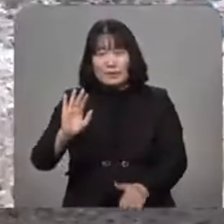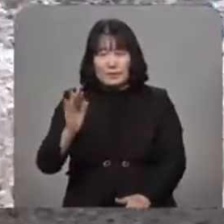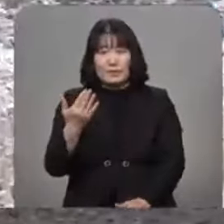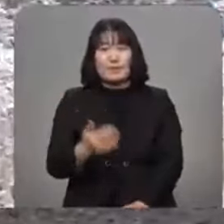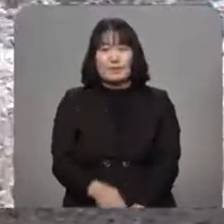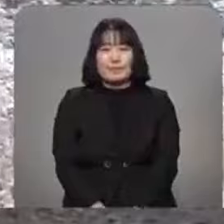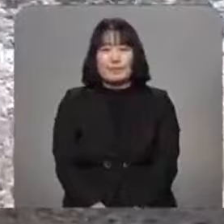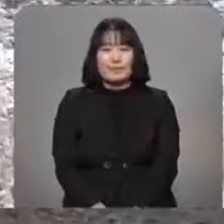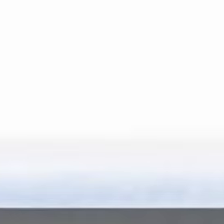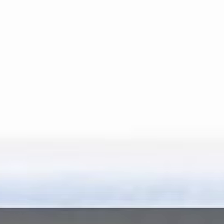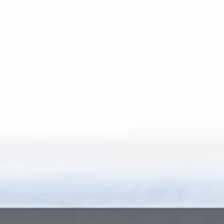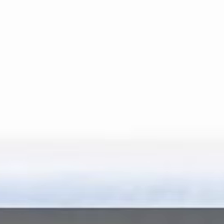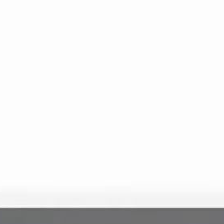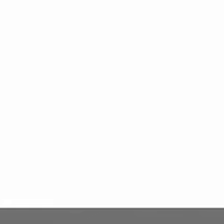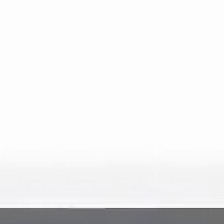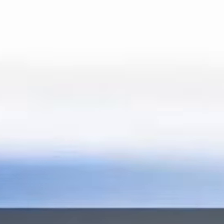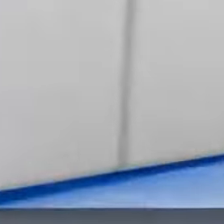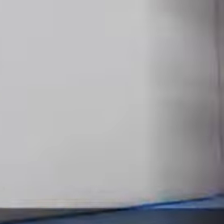이현기입니다